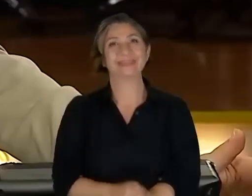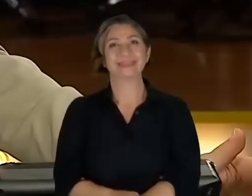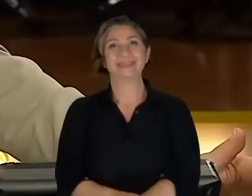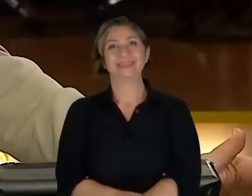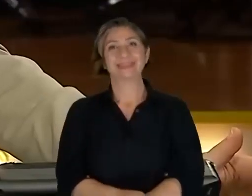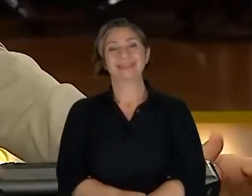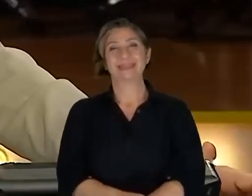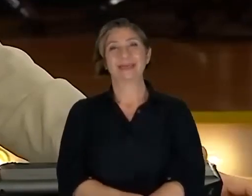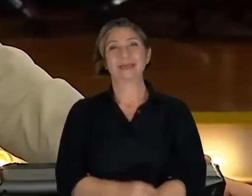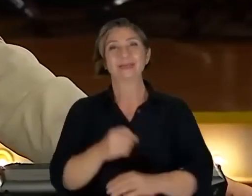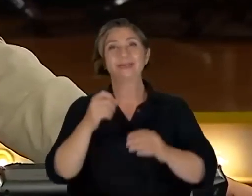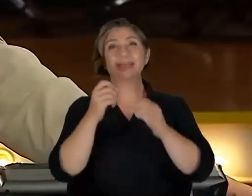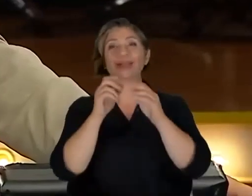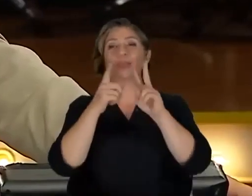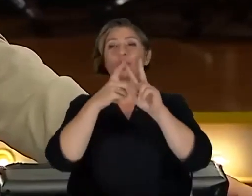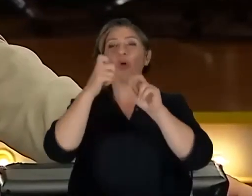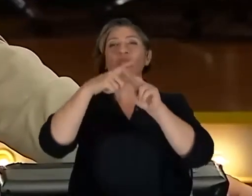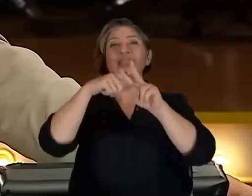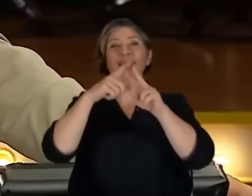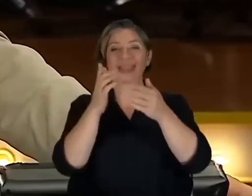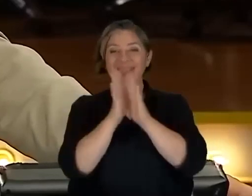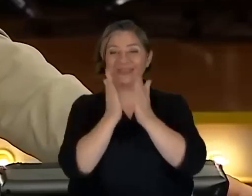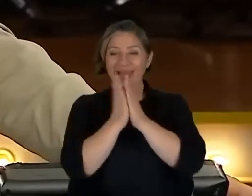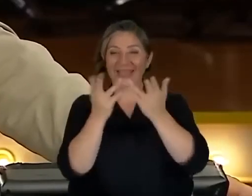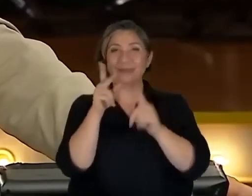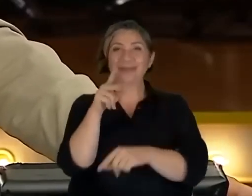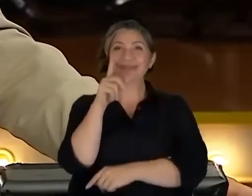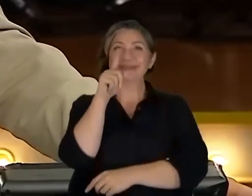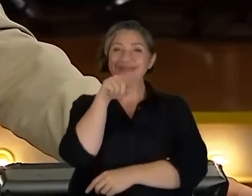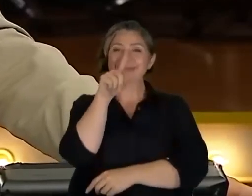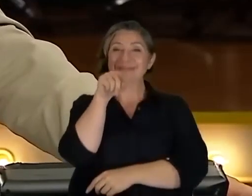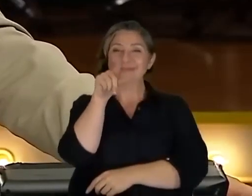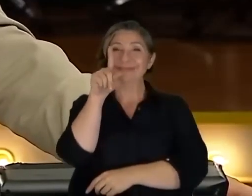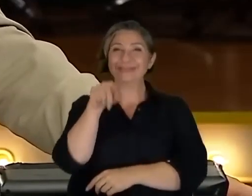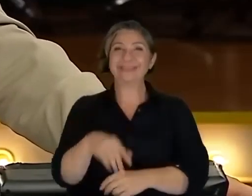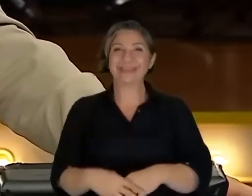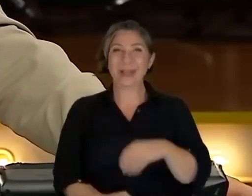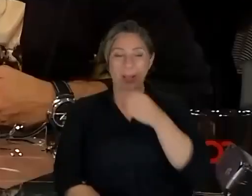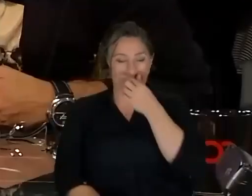Nota defteri. Solfej defteri var benim. Solfej defteri.